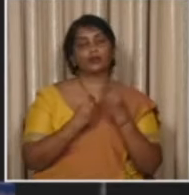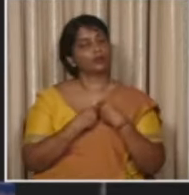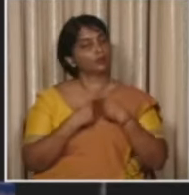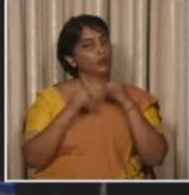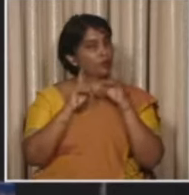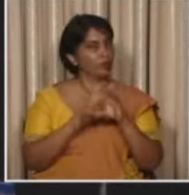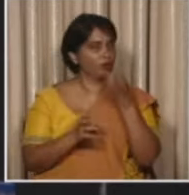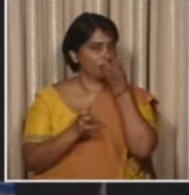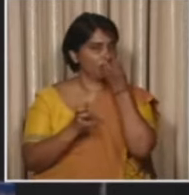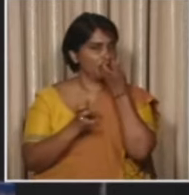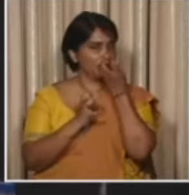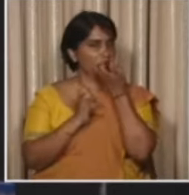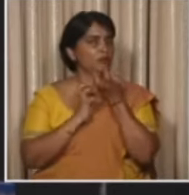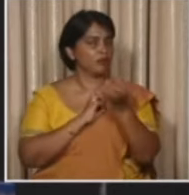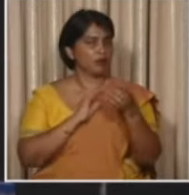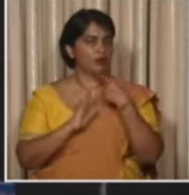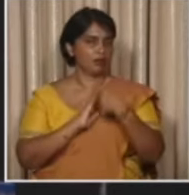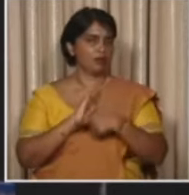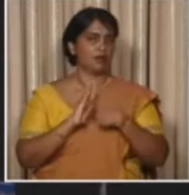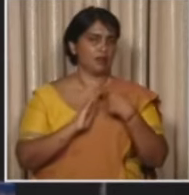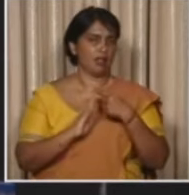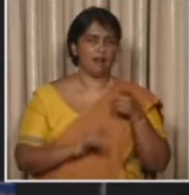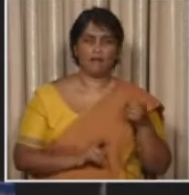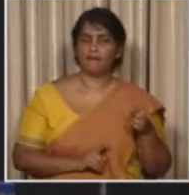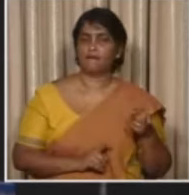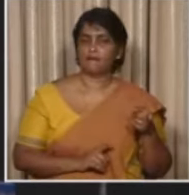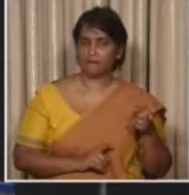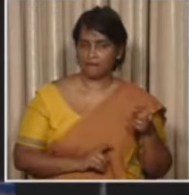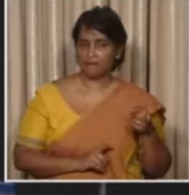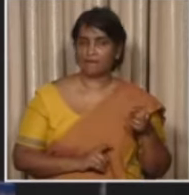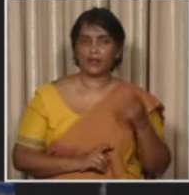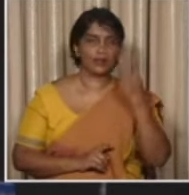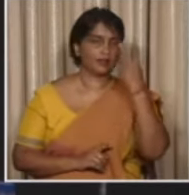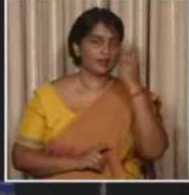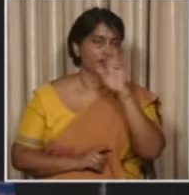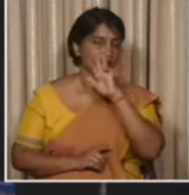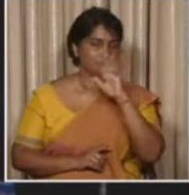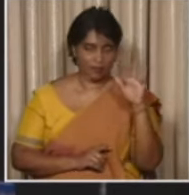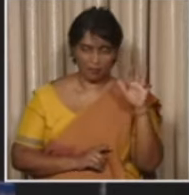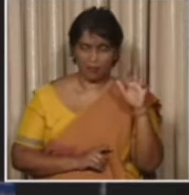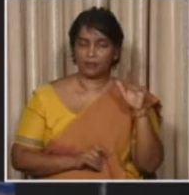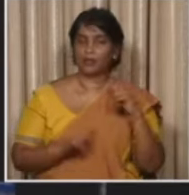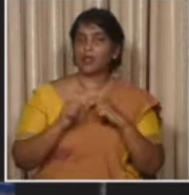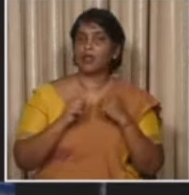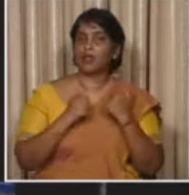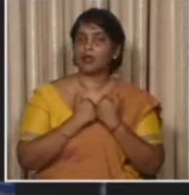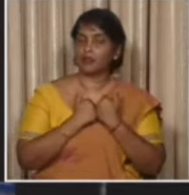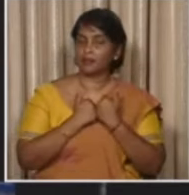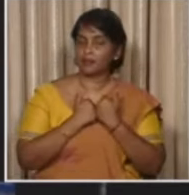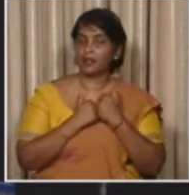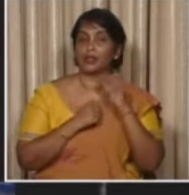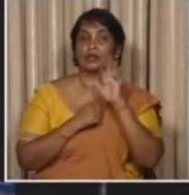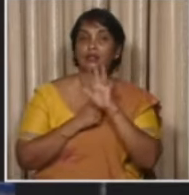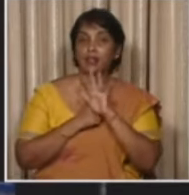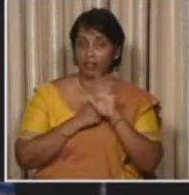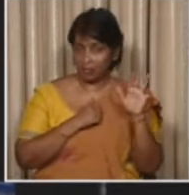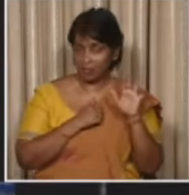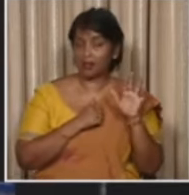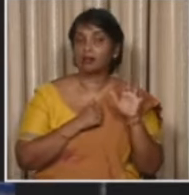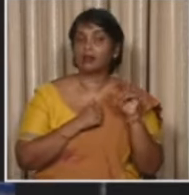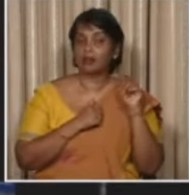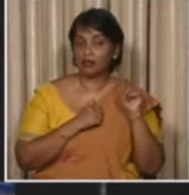ප්‍රහාරයක් අපේ රටට එල්ල වෙනවා කියලා. 2019 අප්‍රේල් 19 වෙනිදා තමයි